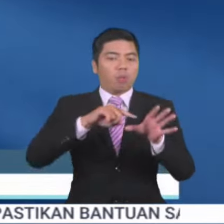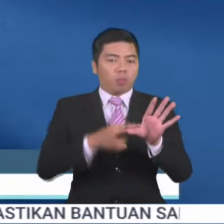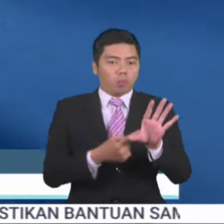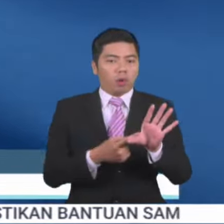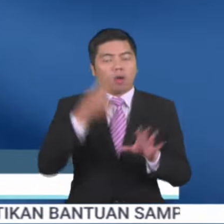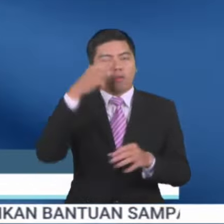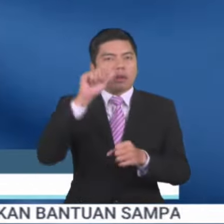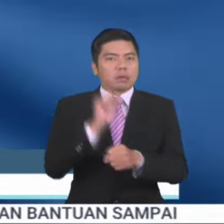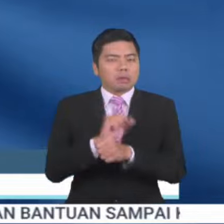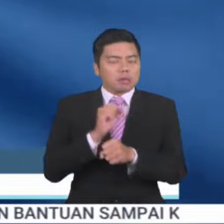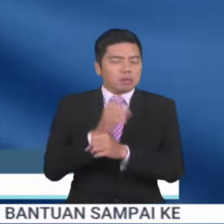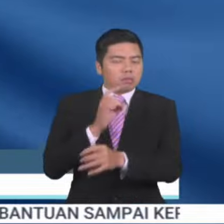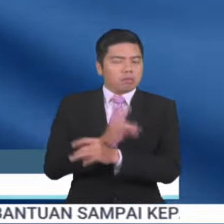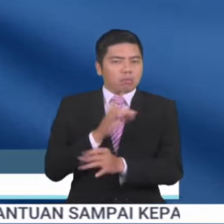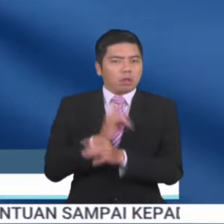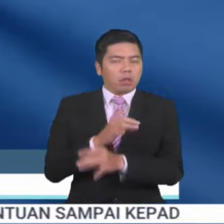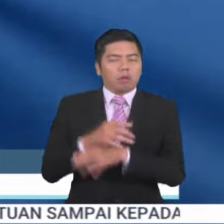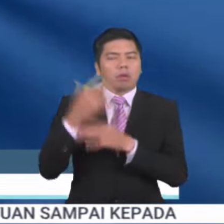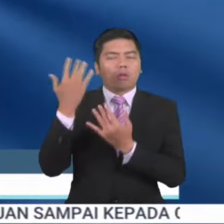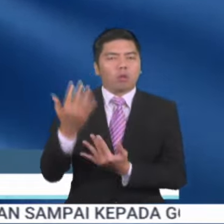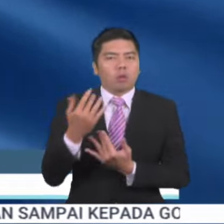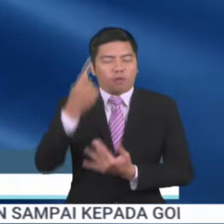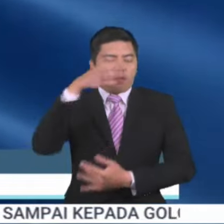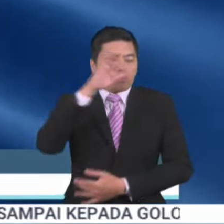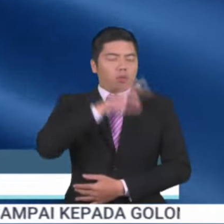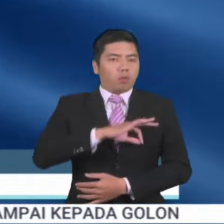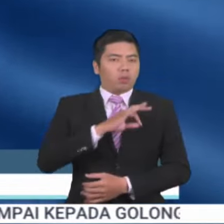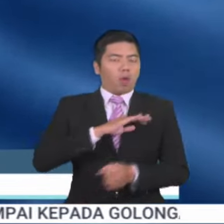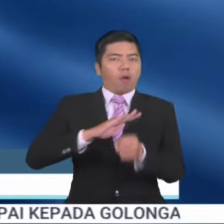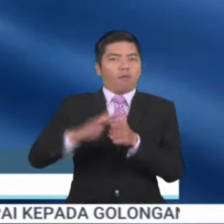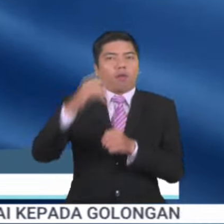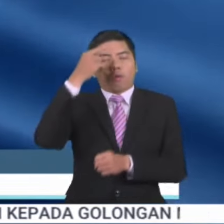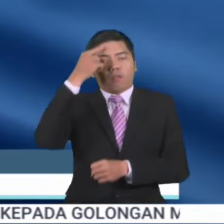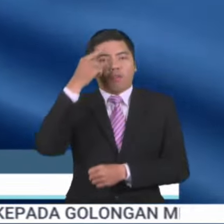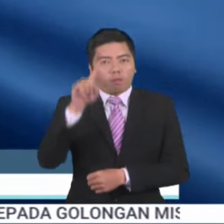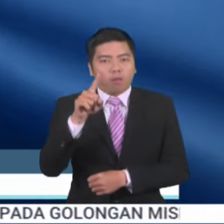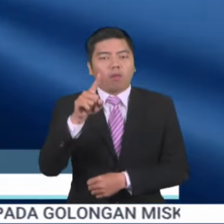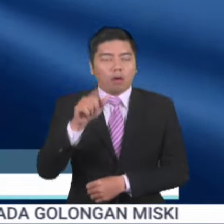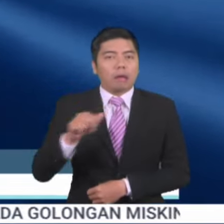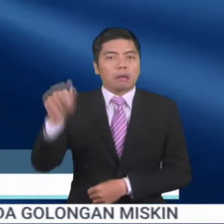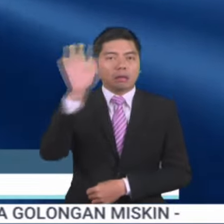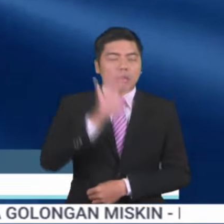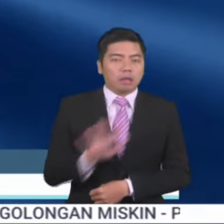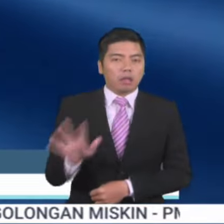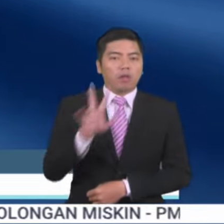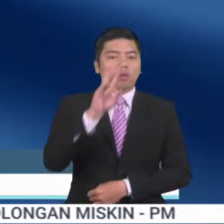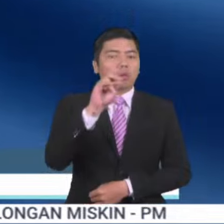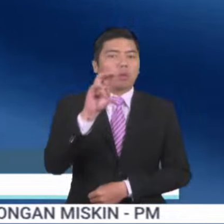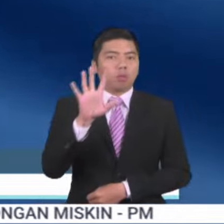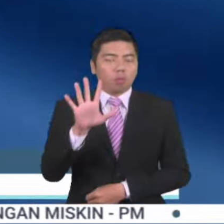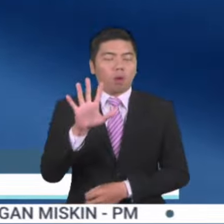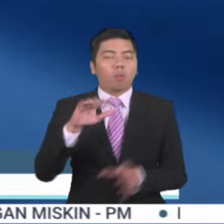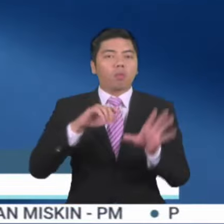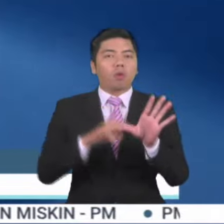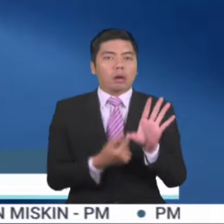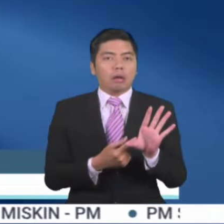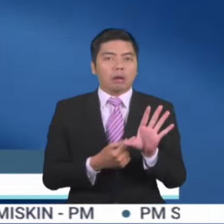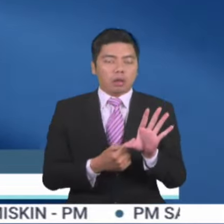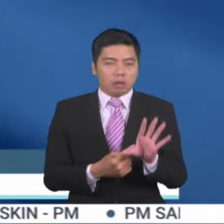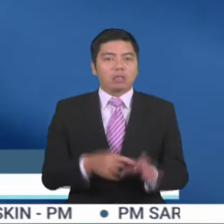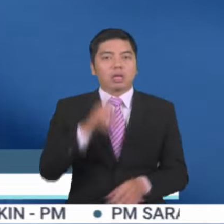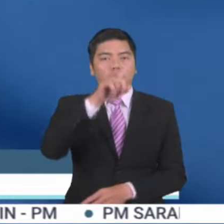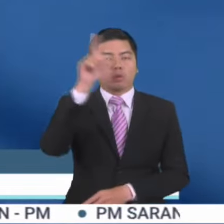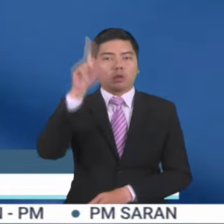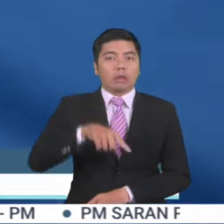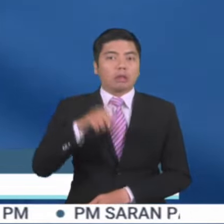kepada kerja keras yang perlu dimanfaatkan sebaiknya bagi kepengerusian ASEAN oleh Malaysia bermula